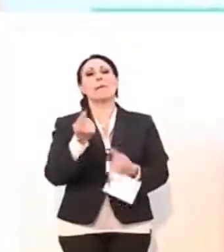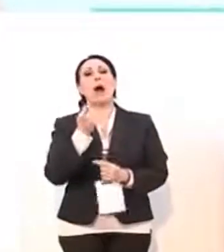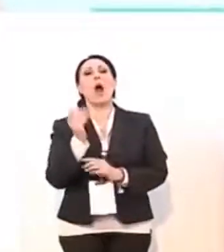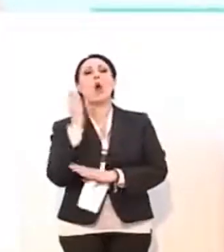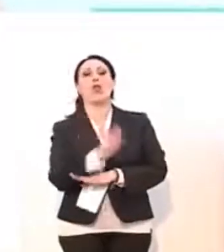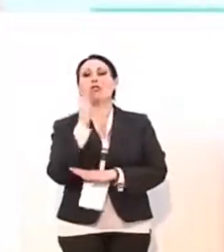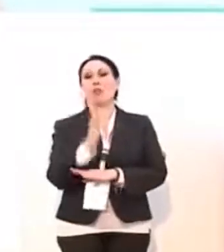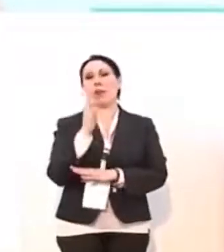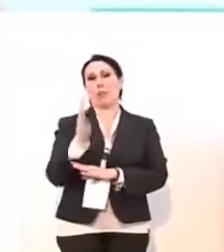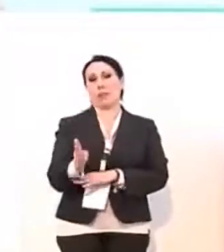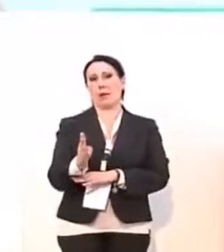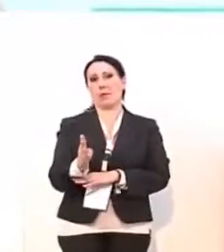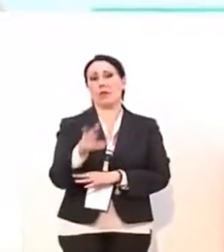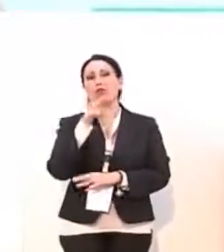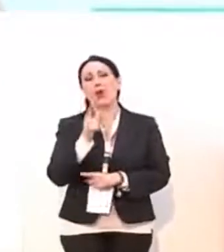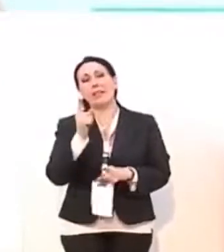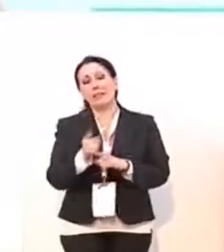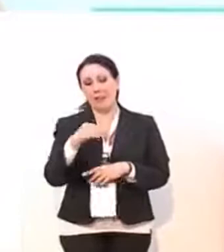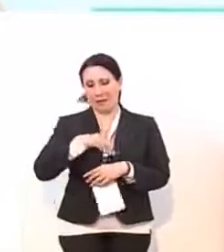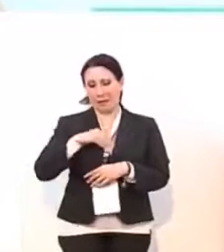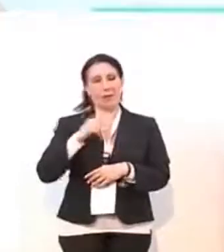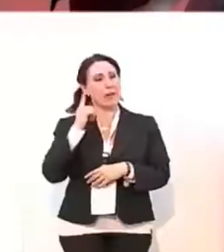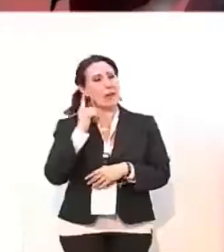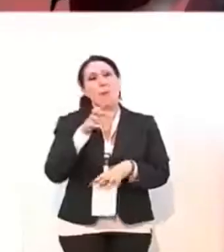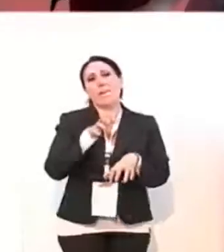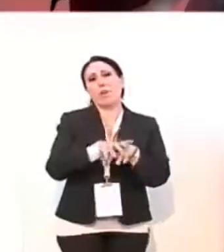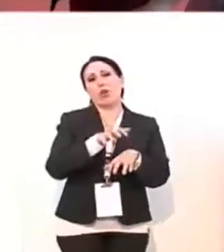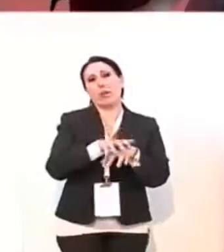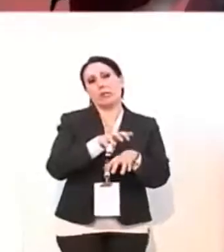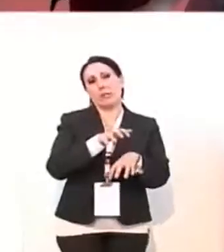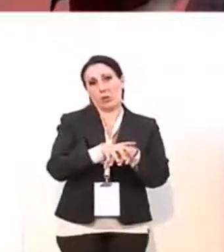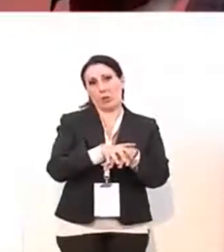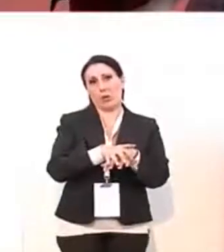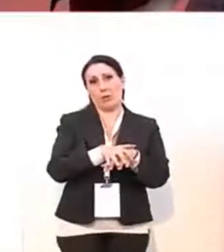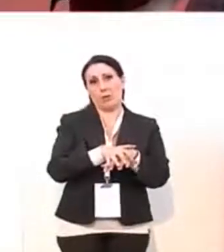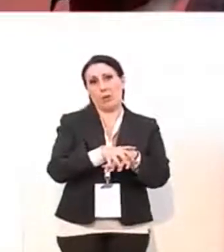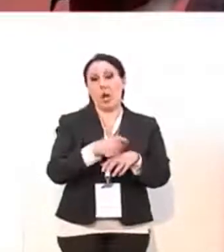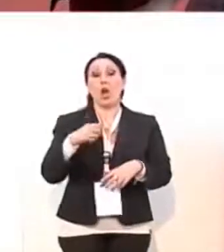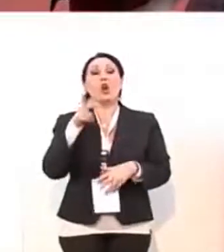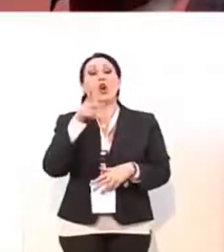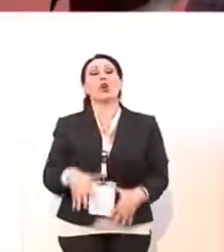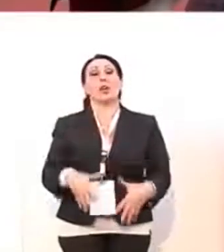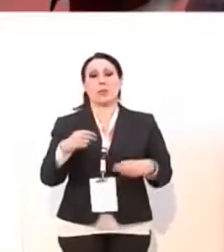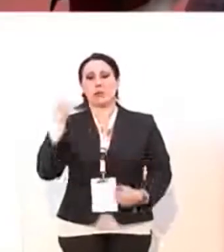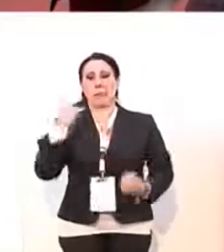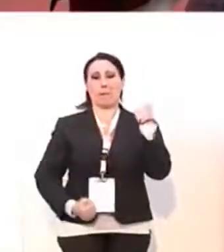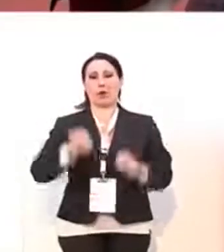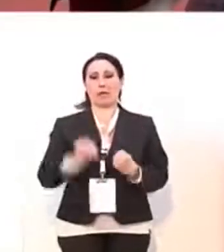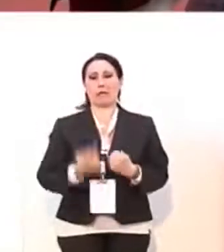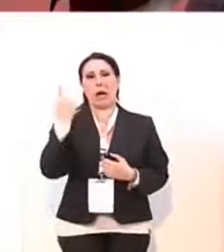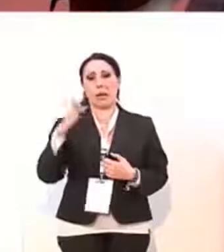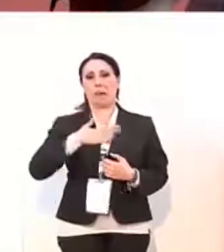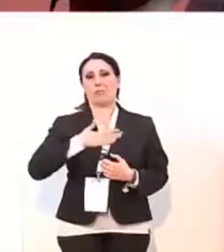sistema più protetto, perché le donne incominciano a rivendicare con più forza i propri diritti anche in